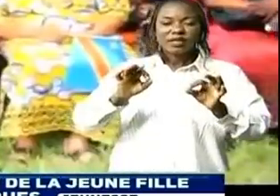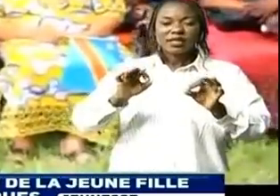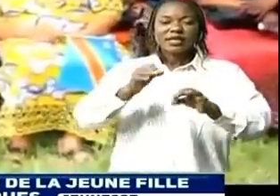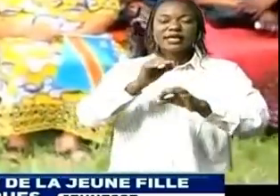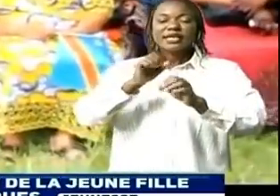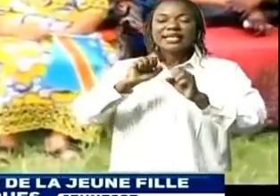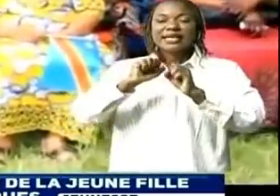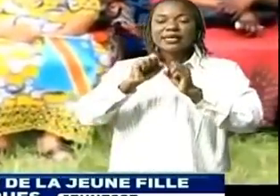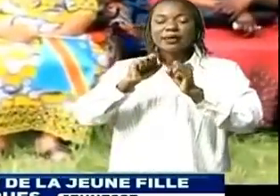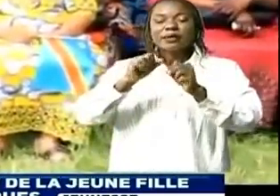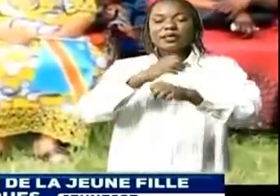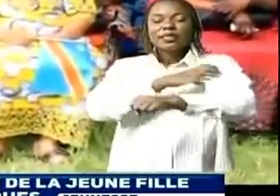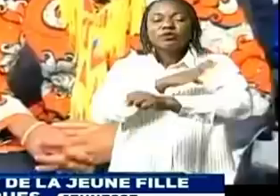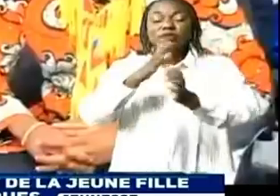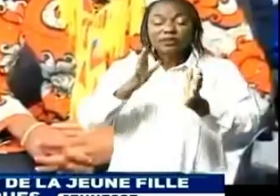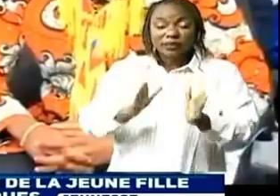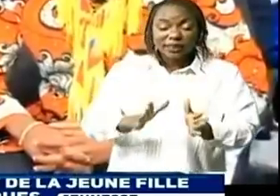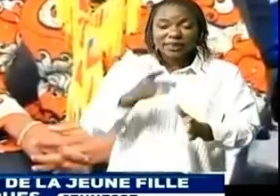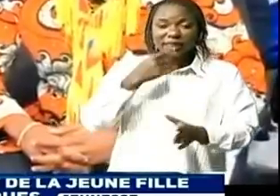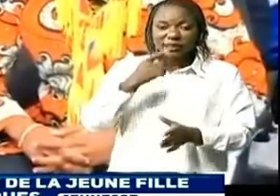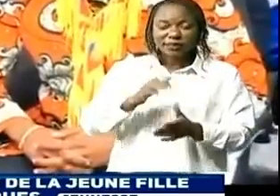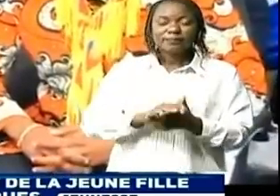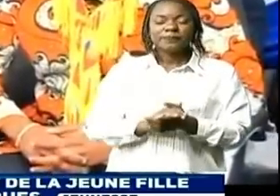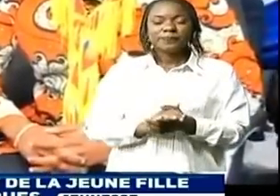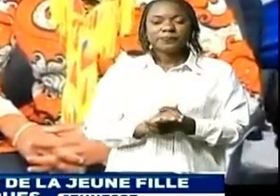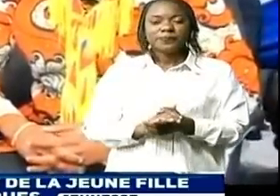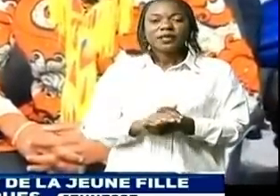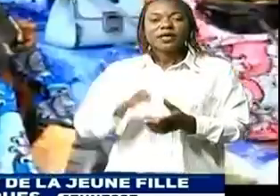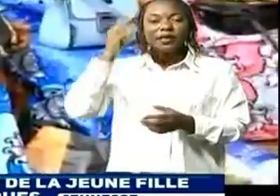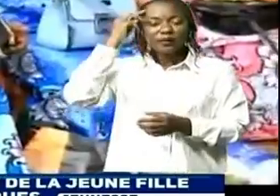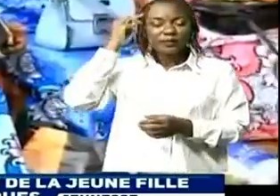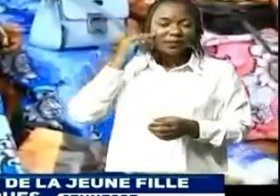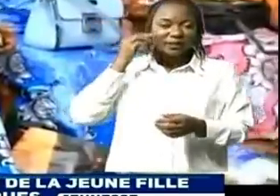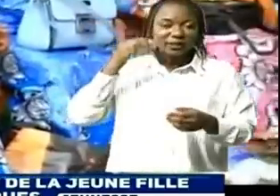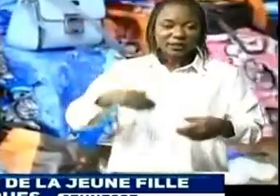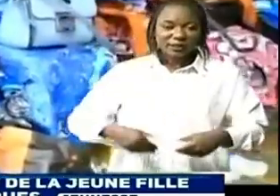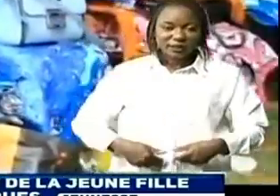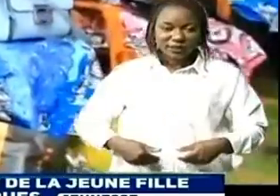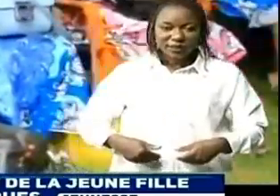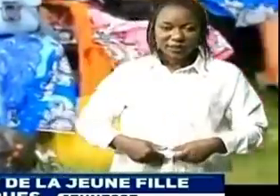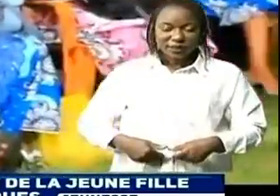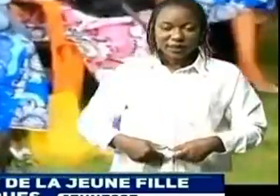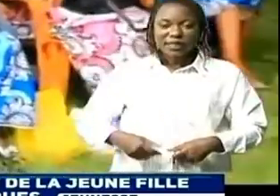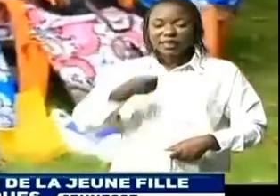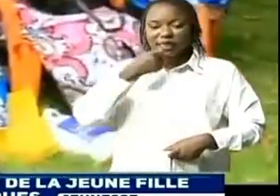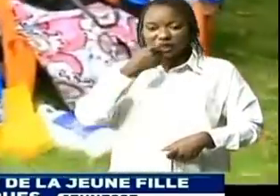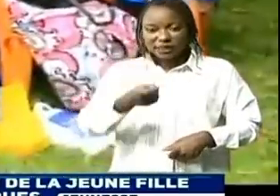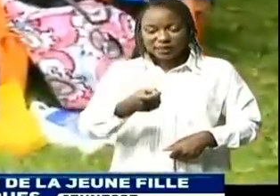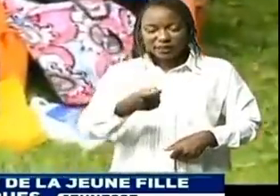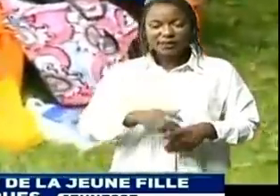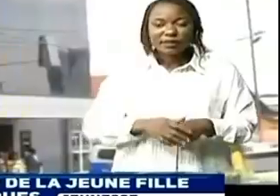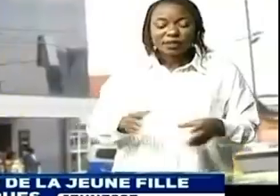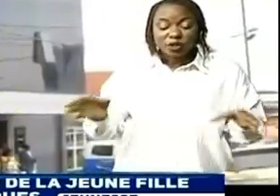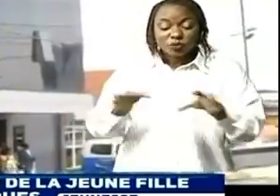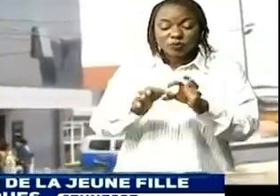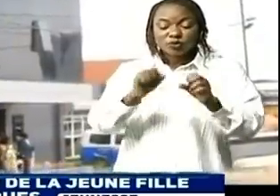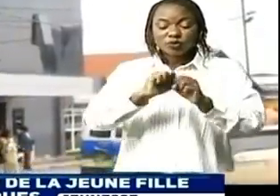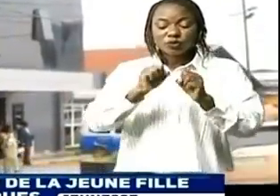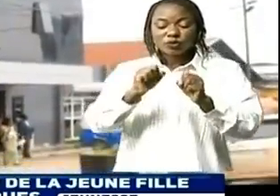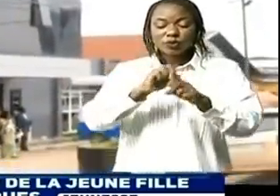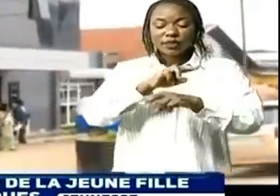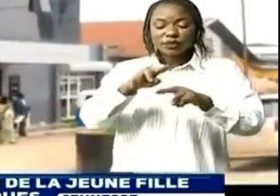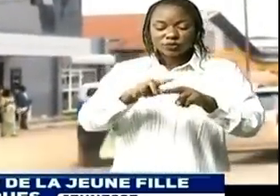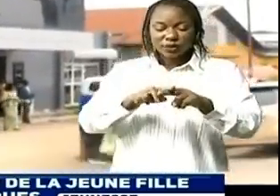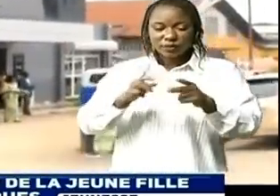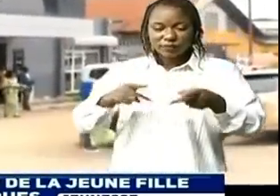en fait une priorité. Yves Bunkuluzola, ministre de la Jeunesse, Initiation à la Nouvelle Citoyenneté et Cohésion Nationale, a fait un